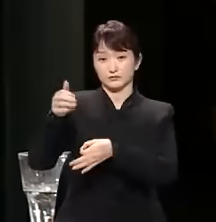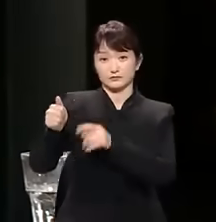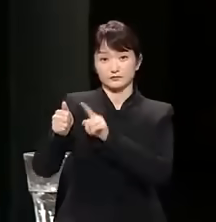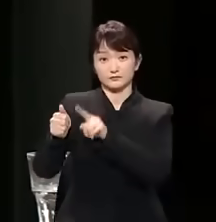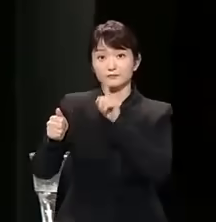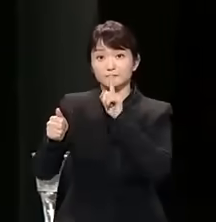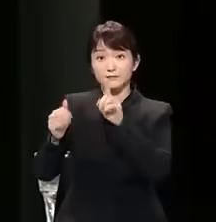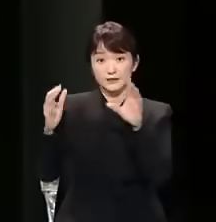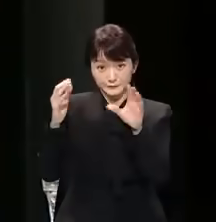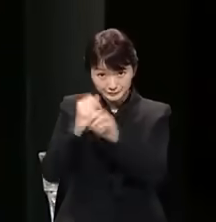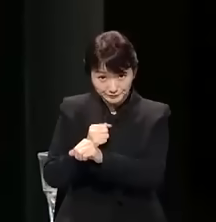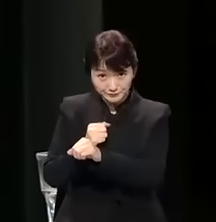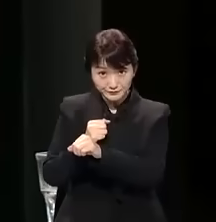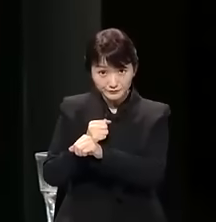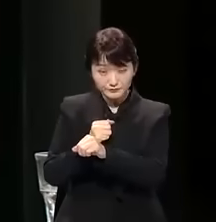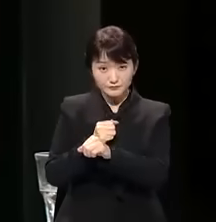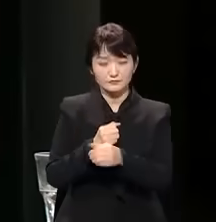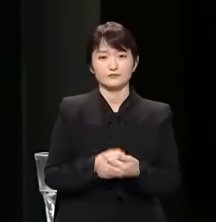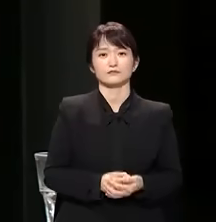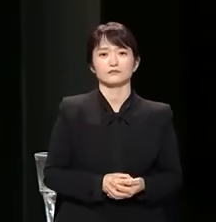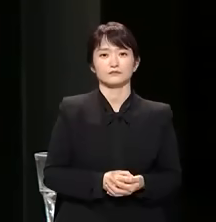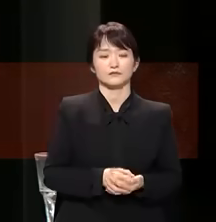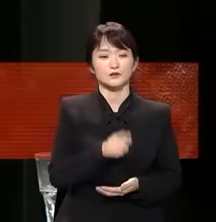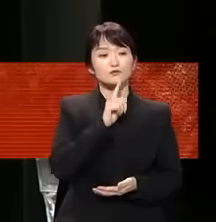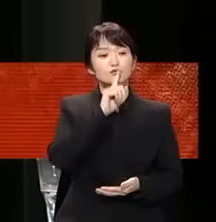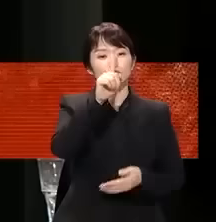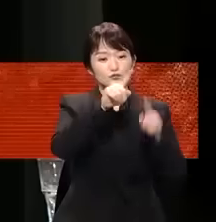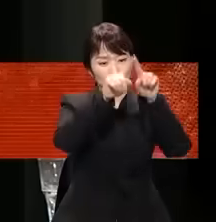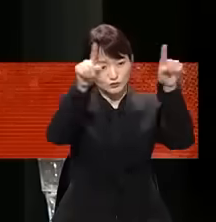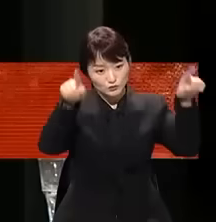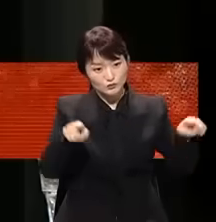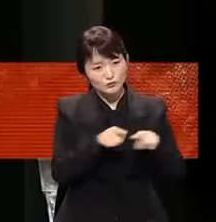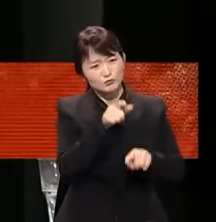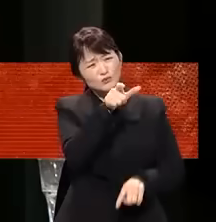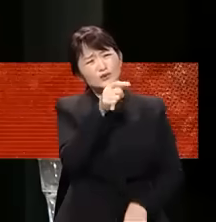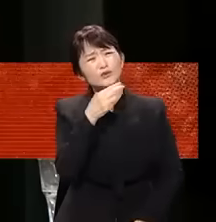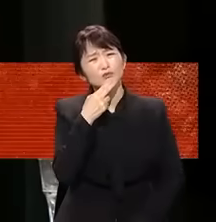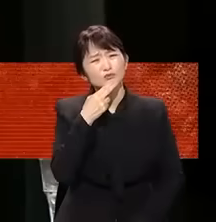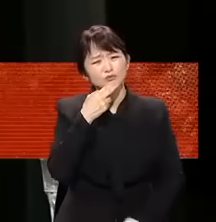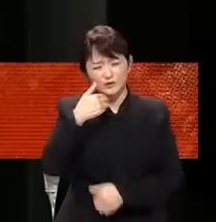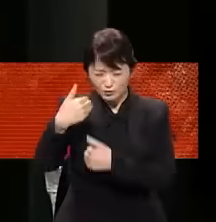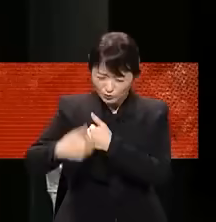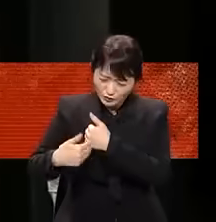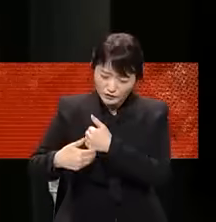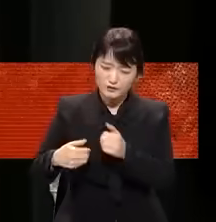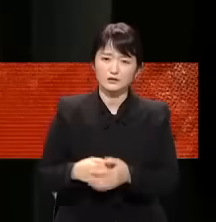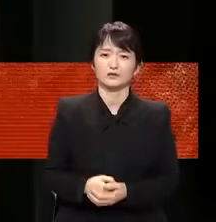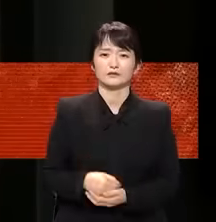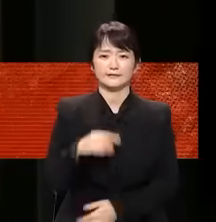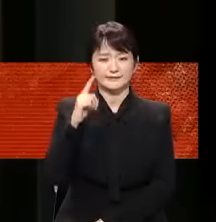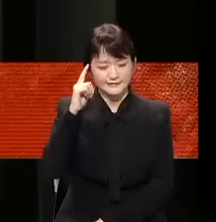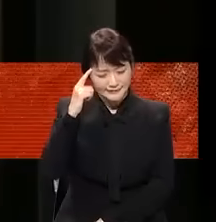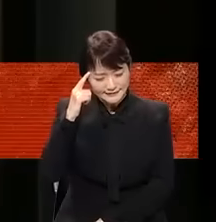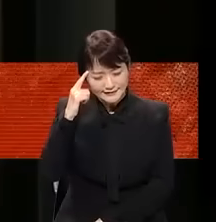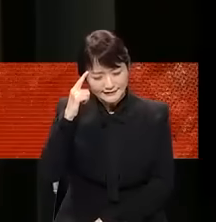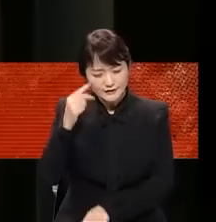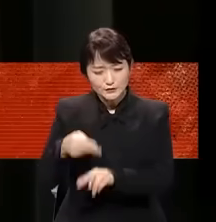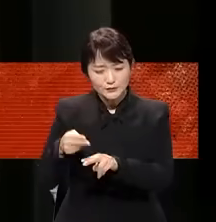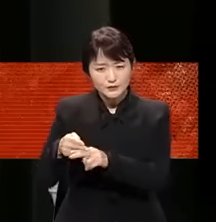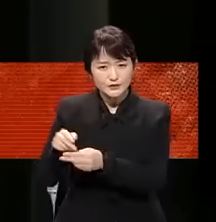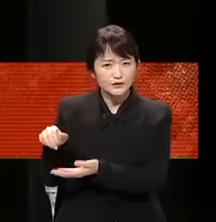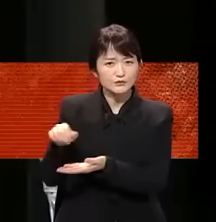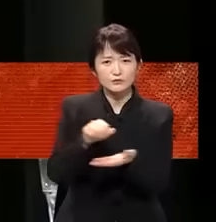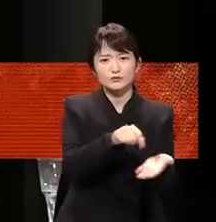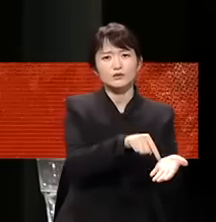또 요약을 하면 결국 메뉴판에 없는 거를 부탁을 해가지고 기 그 기껏 생각해서 만들어 줬더니